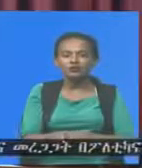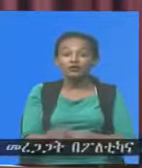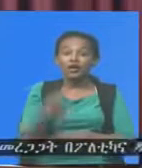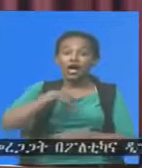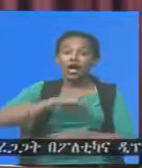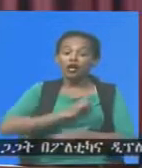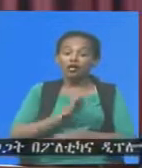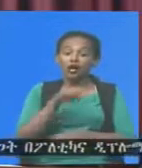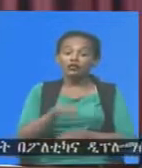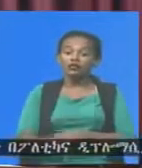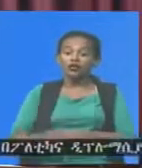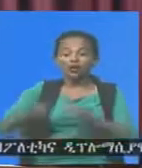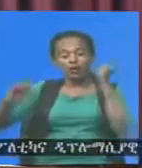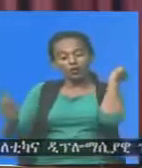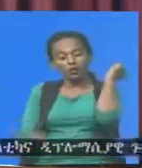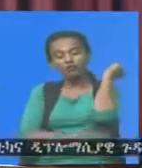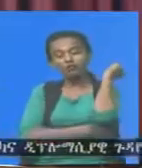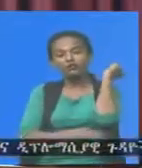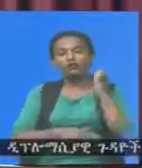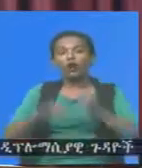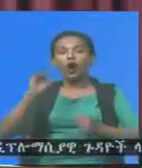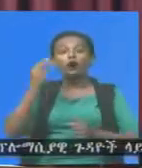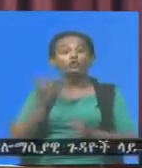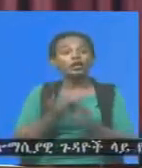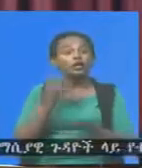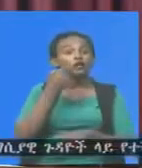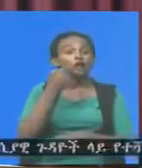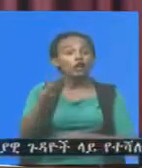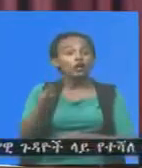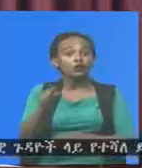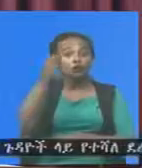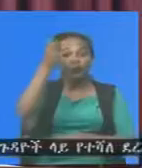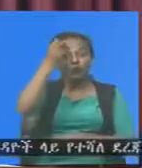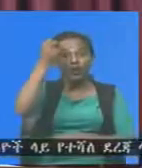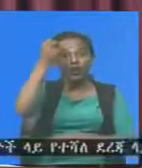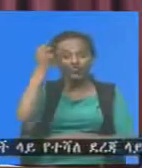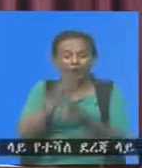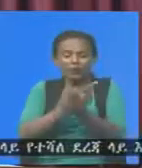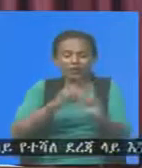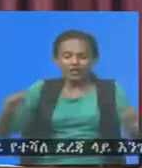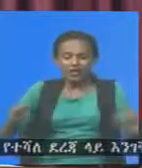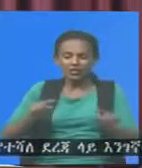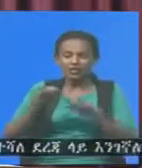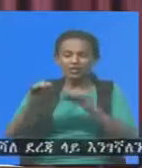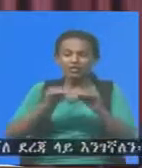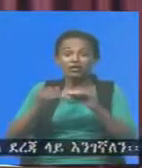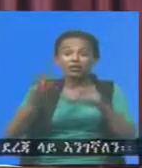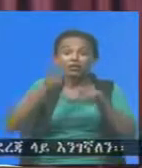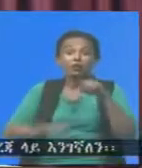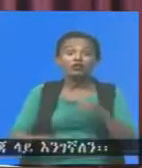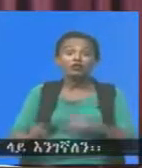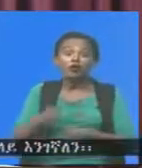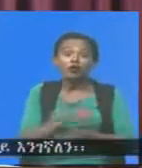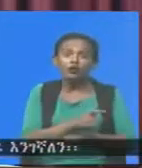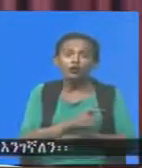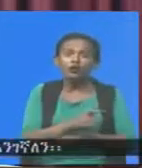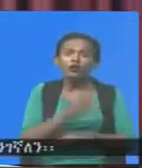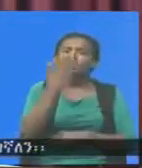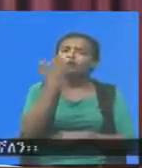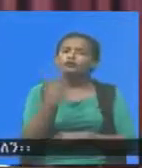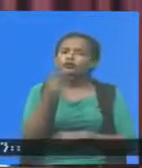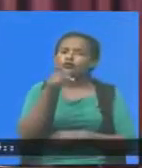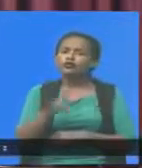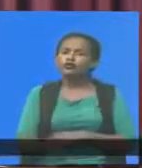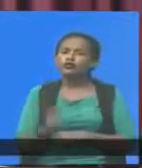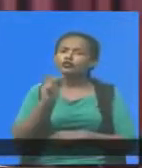እኛ እዚህ ለመግረፍ ሐዋሳ ላይ ቅድም ብየዋለሁ ወላይታ በነጻነት መንቀሳቀስ የማይችል ከሆነ ለምንድን ነው ደቡቦች ደቡብ